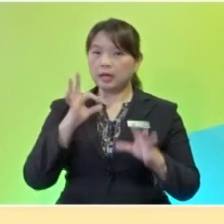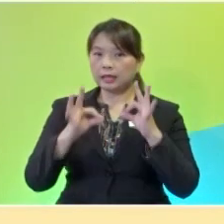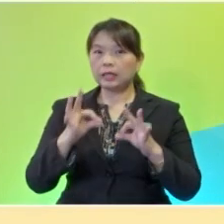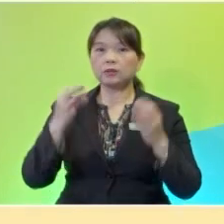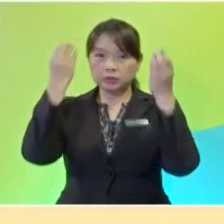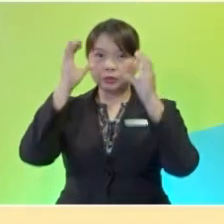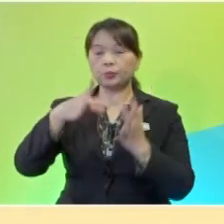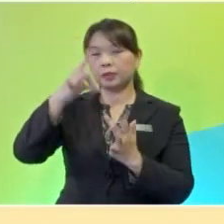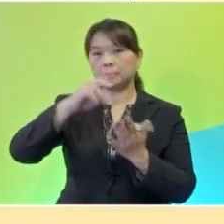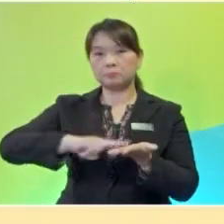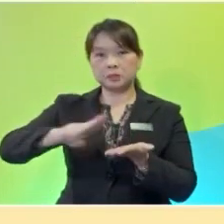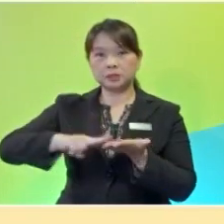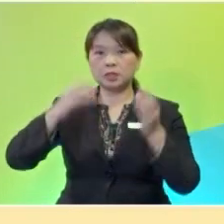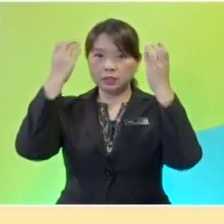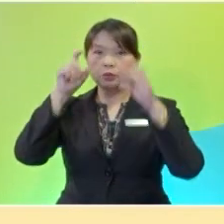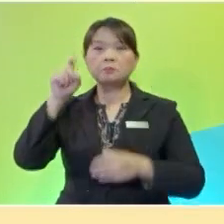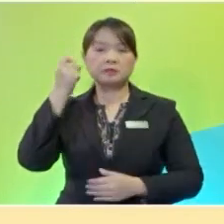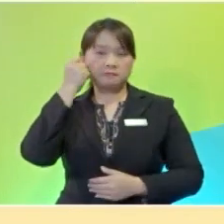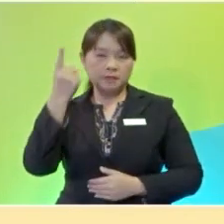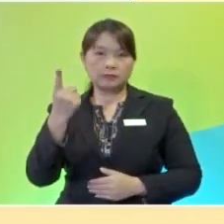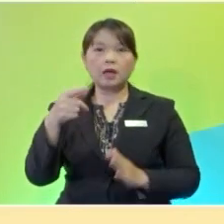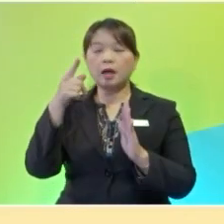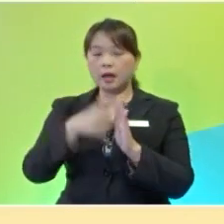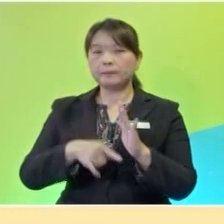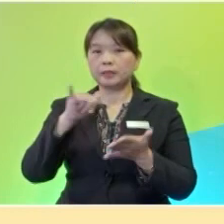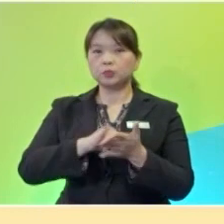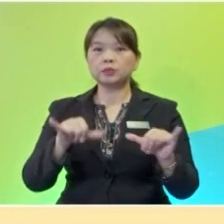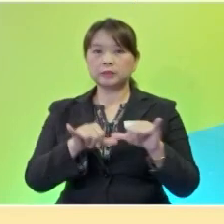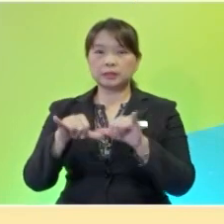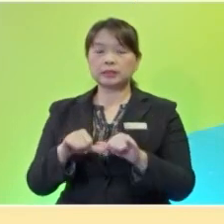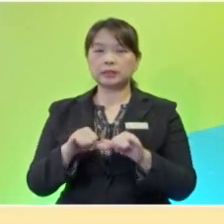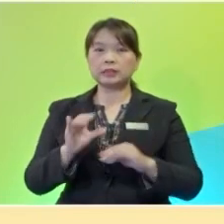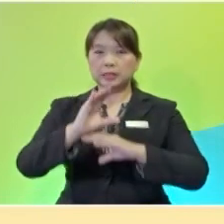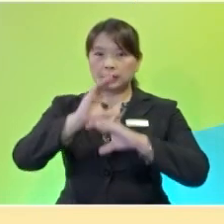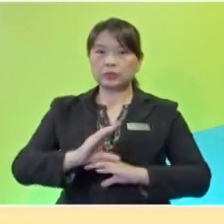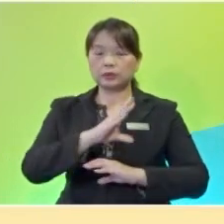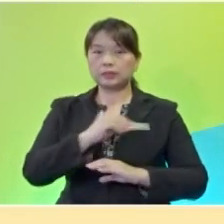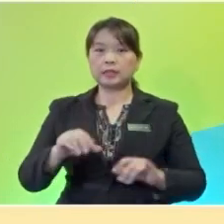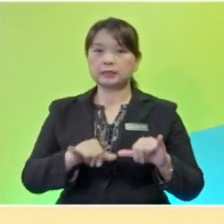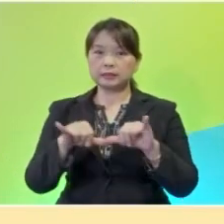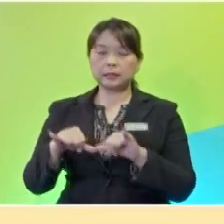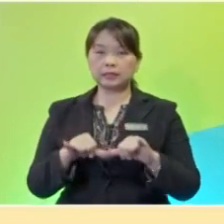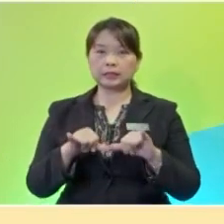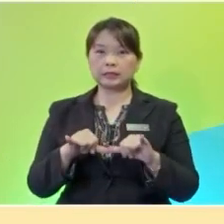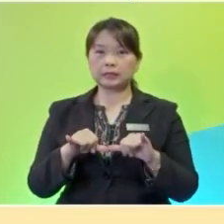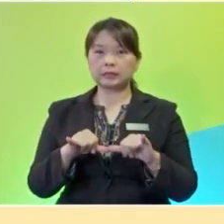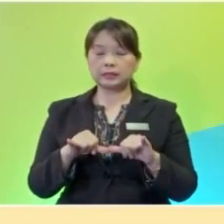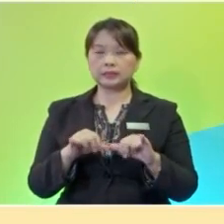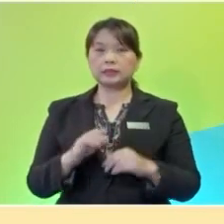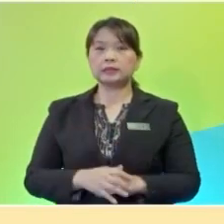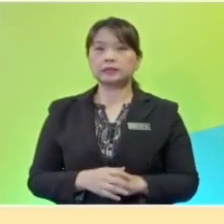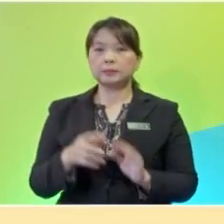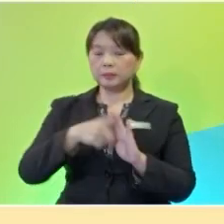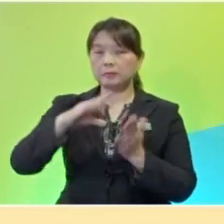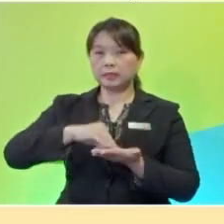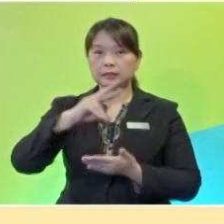能的话，老师呢一定要先理解这个内容标准和学习标准。内容标准呢，我们来看 2.1， 阅读以欣赏现代